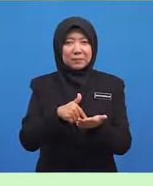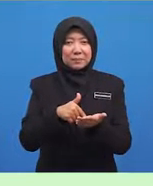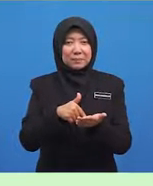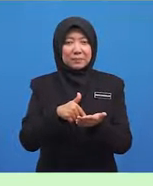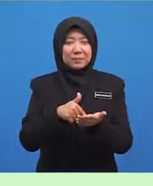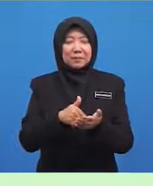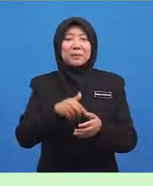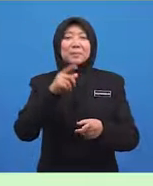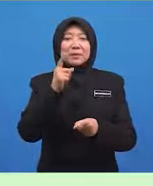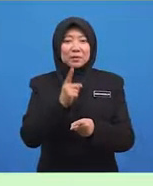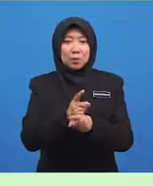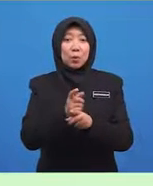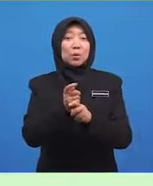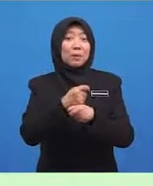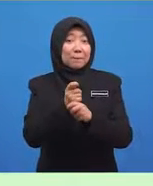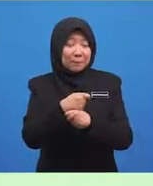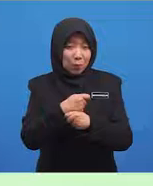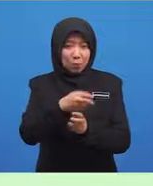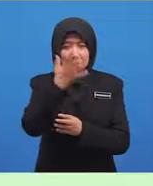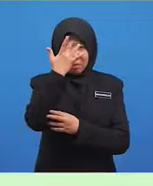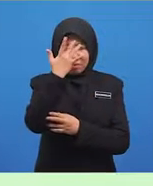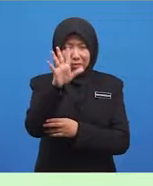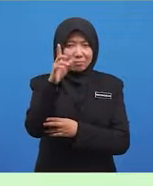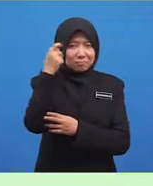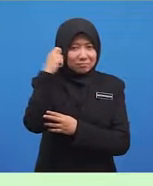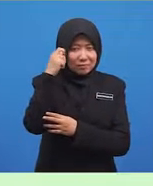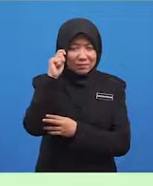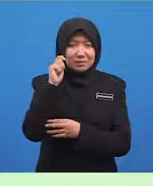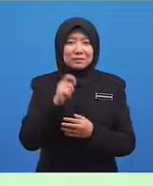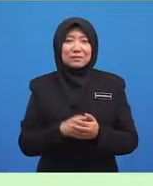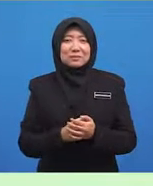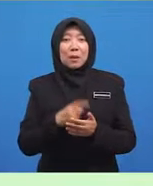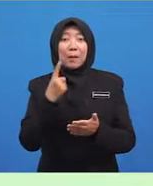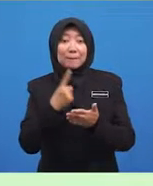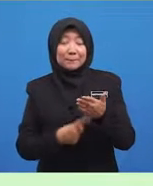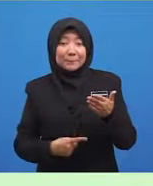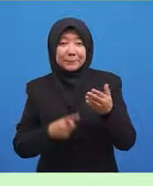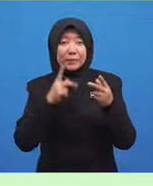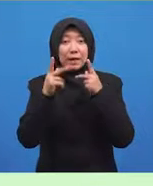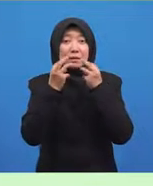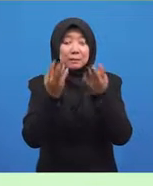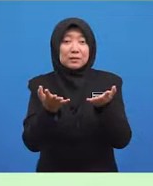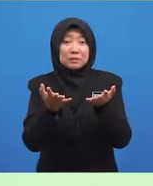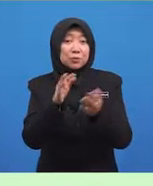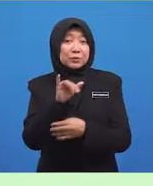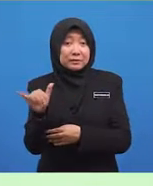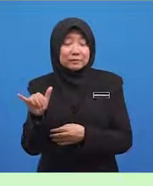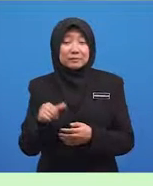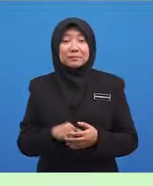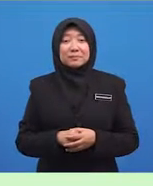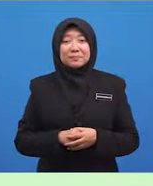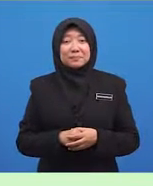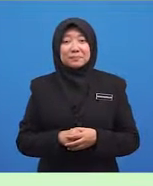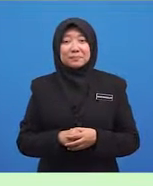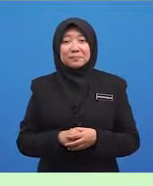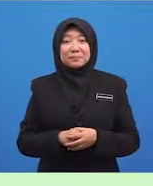betul. Tepung. Pandai kamu teka. Apakah pula kata majmuknya?